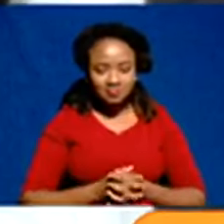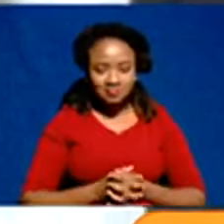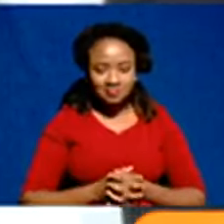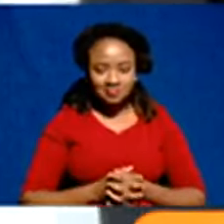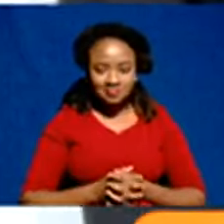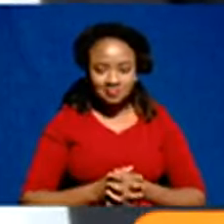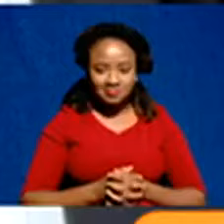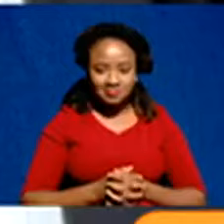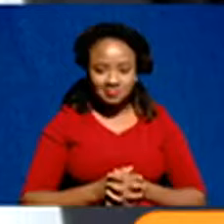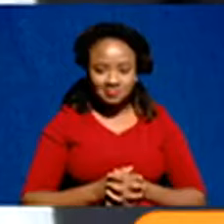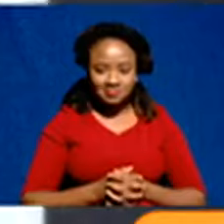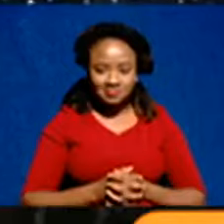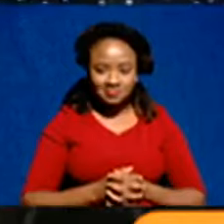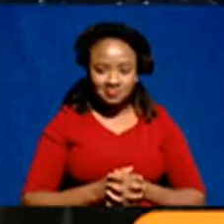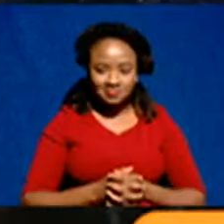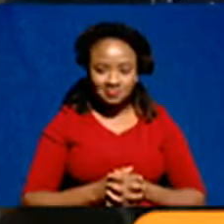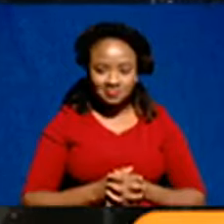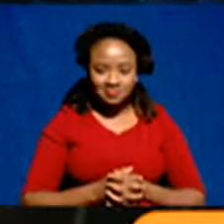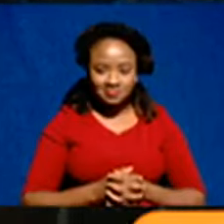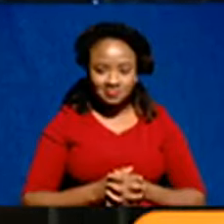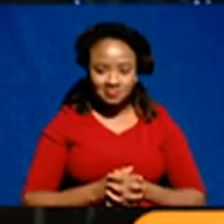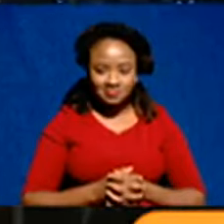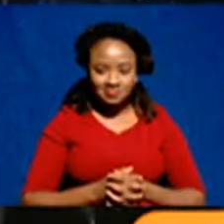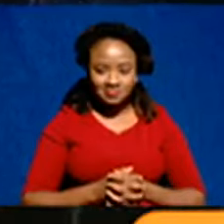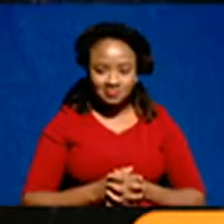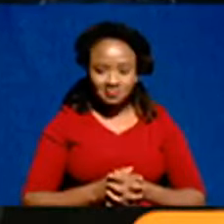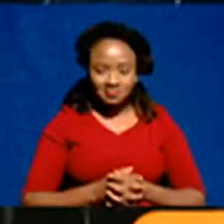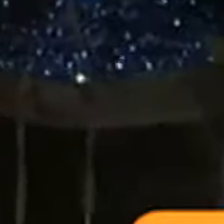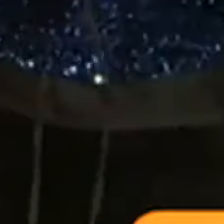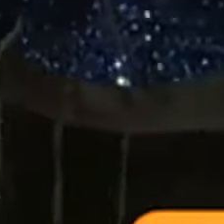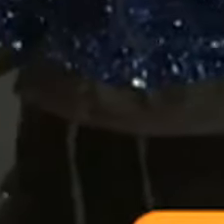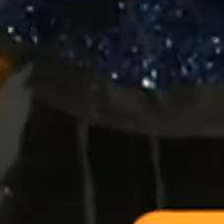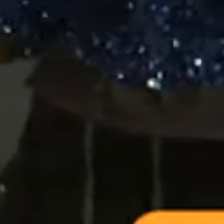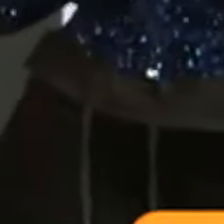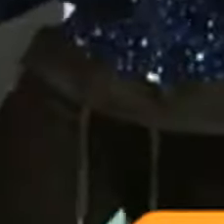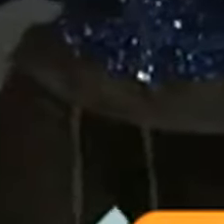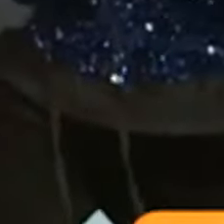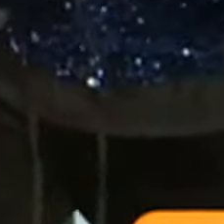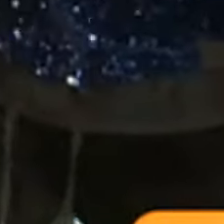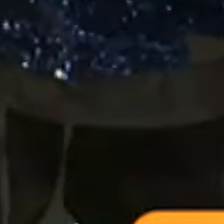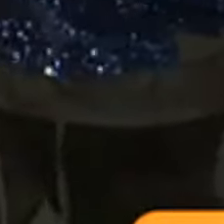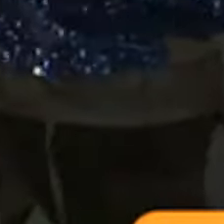Ukaambiwa wewe ndio tajiri? Yeah. Jamani, yeah. Ndugu yetu anapata shilingi zake 50,000. Musa Jakadala tukimpa.